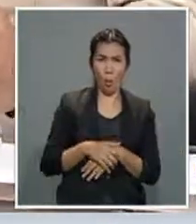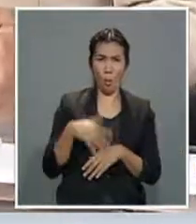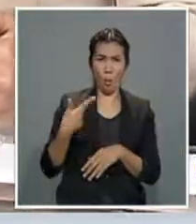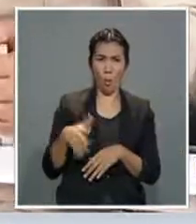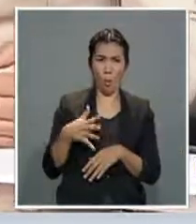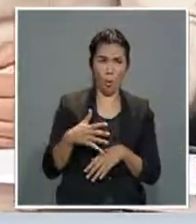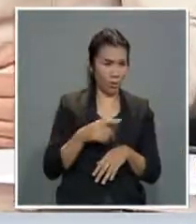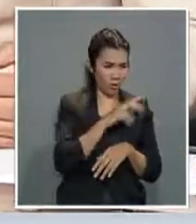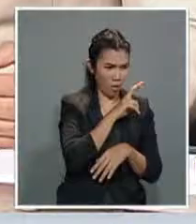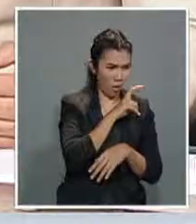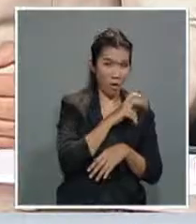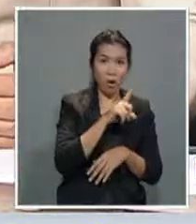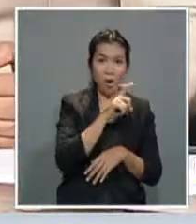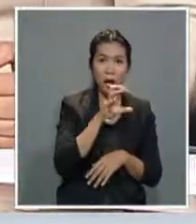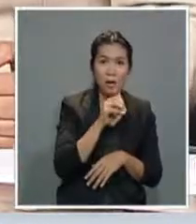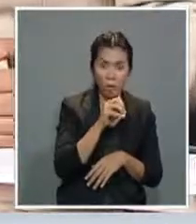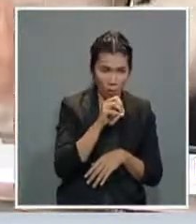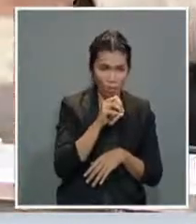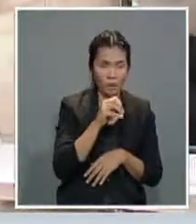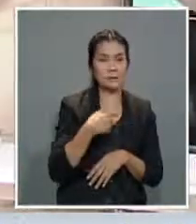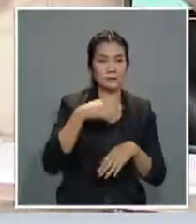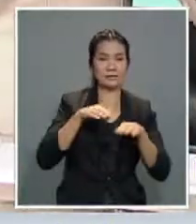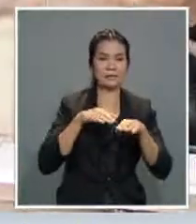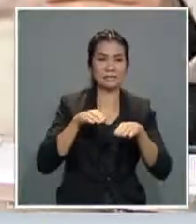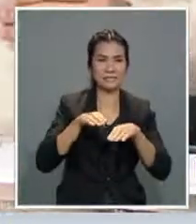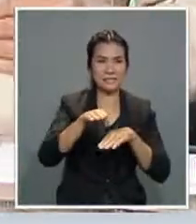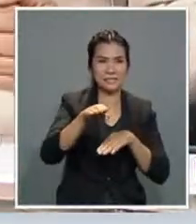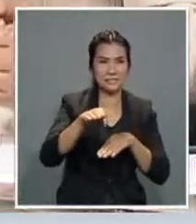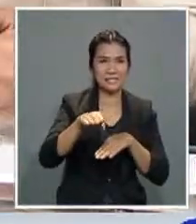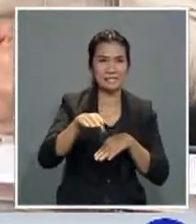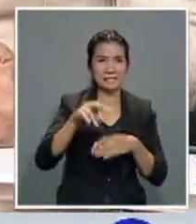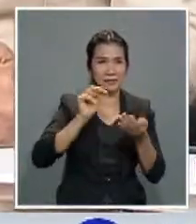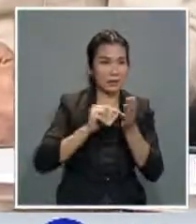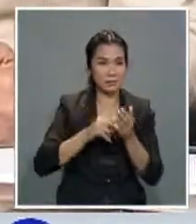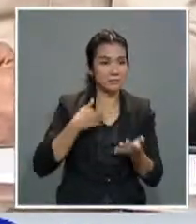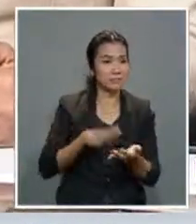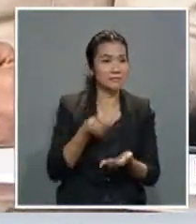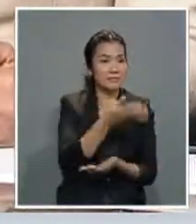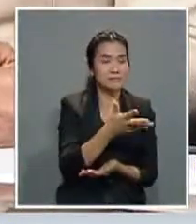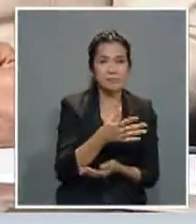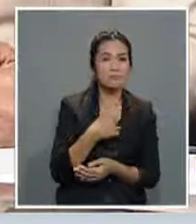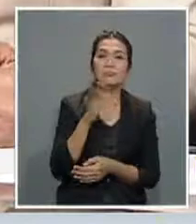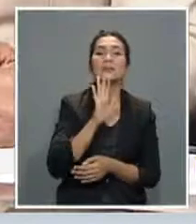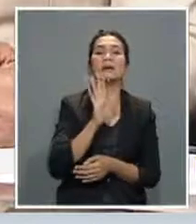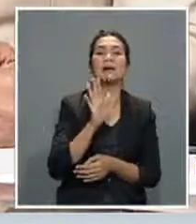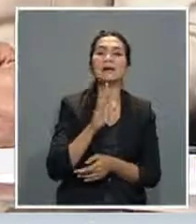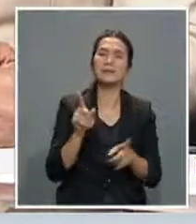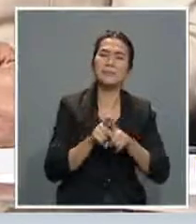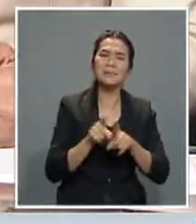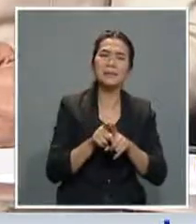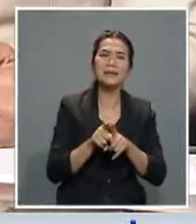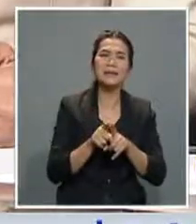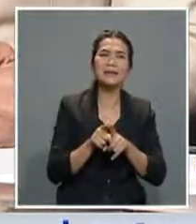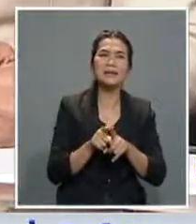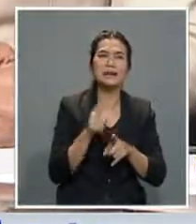อ้โหมันลดมา50บาท เออแล้วไงต ่ อ ไปถึงตลาด เดี๋ยวๆคุณไม่ซื้อสักคันเลยเหรอ ไม่คืออ ะไรอ่ะ